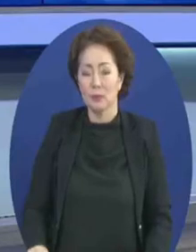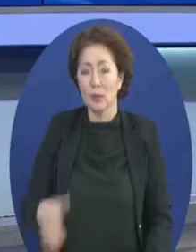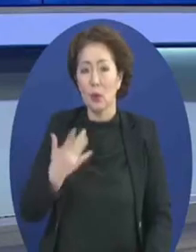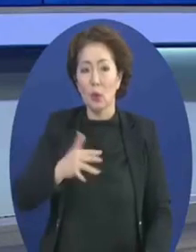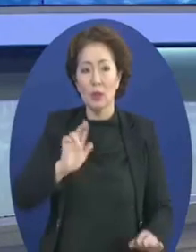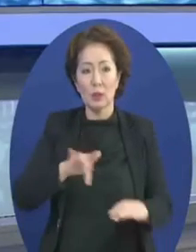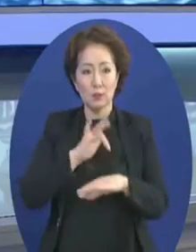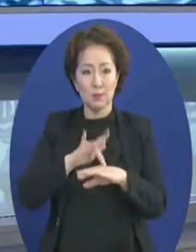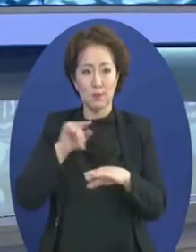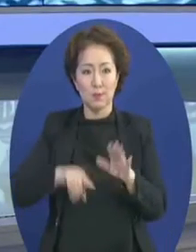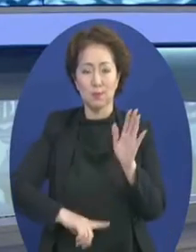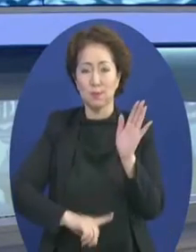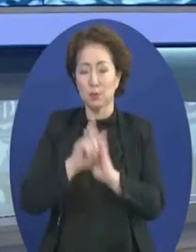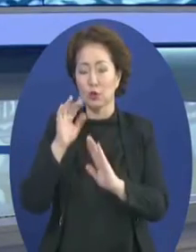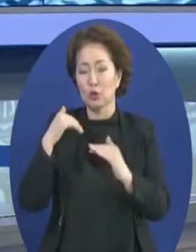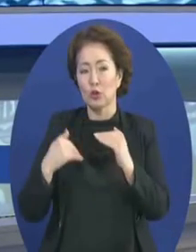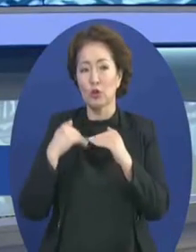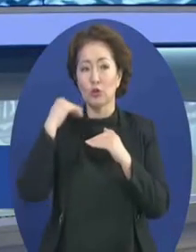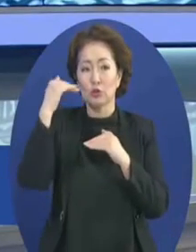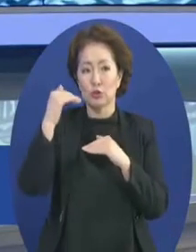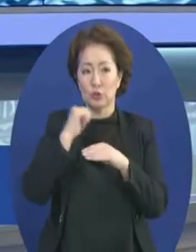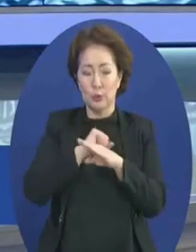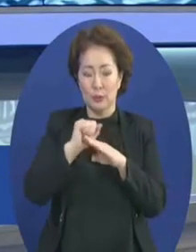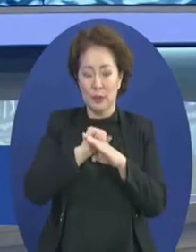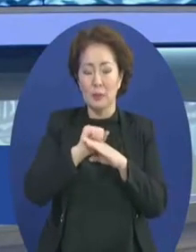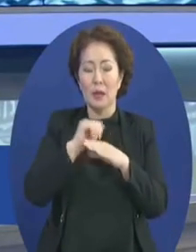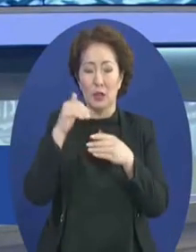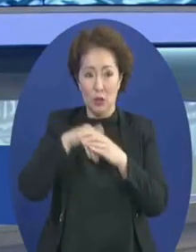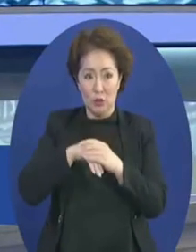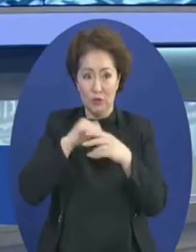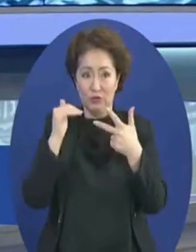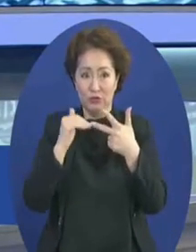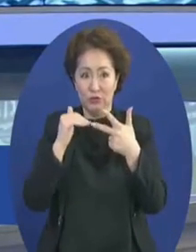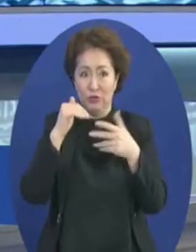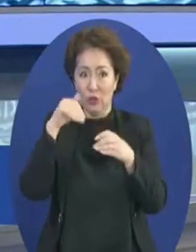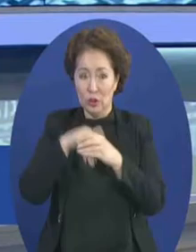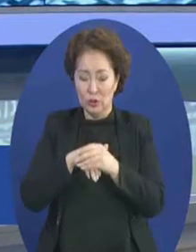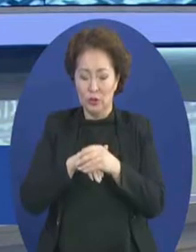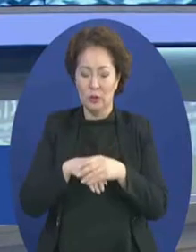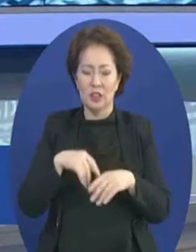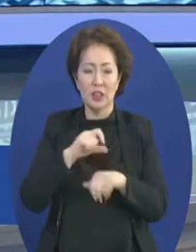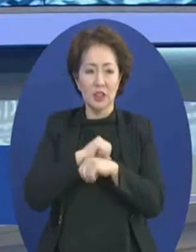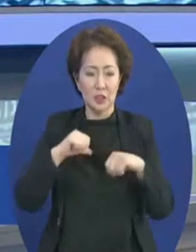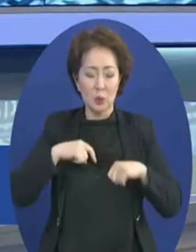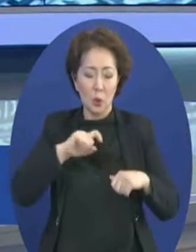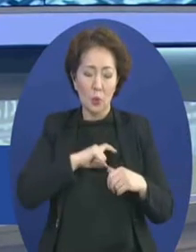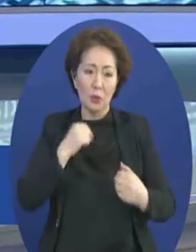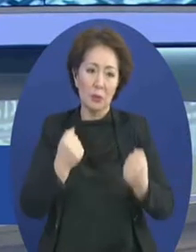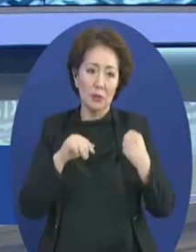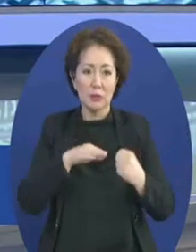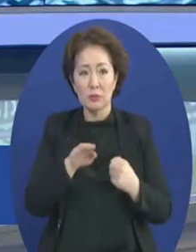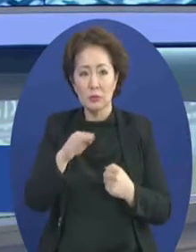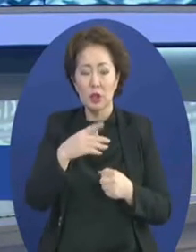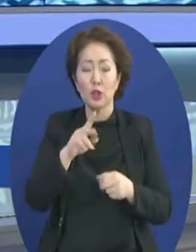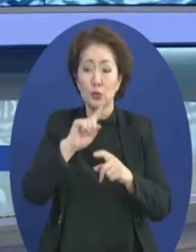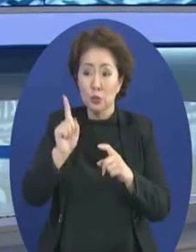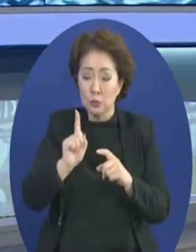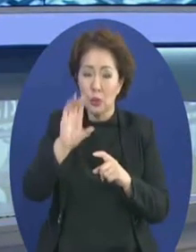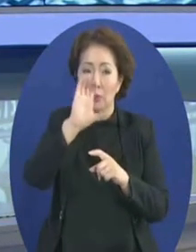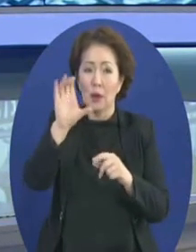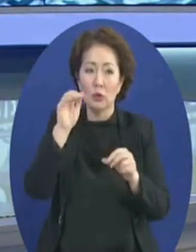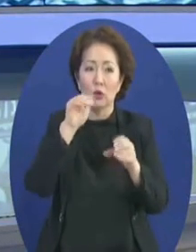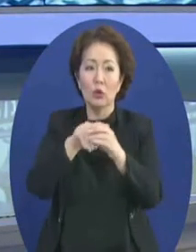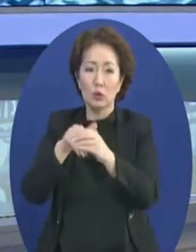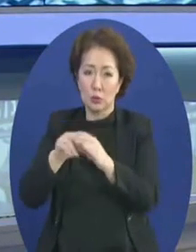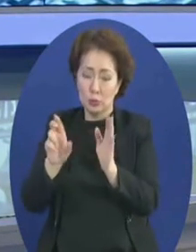Улаанбаатар хот өнөөдрөөс эхлээд өндөржүүлсэн бэлэн байдал шилжсэн, иргэд хувийн тээврийн хэрэгслээрээ зорчиж зөвшөөрөгдсөн аж ахуйн нэгжүүдээр үйлчлүүлэх боломжтой юм. Гэхдээ